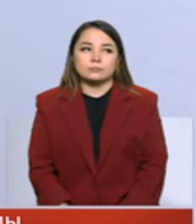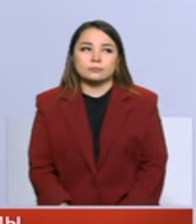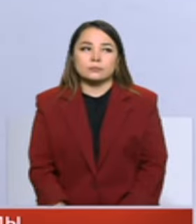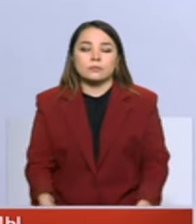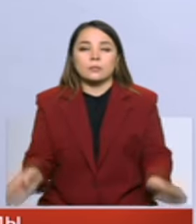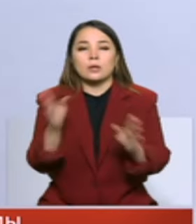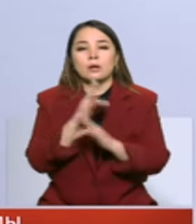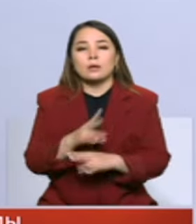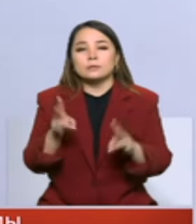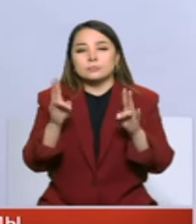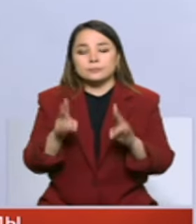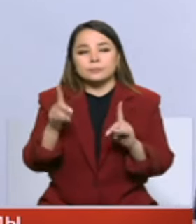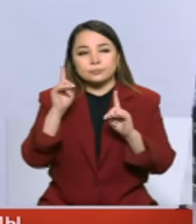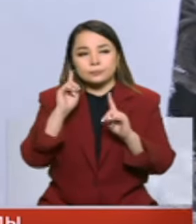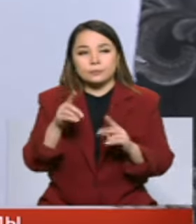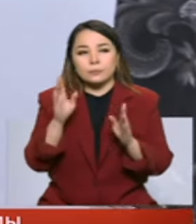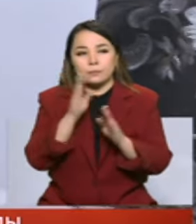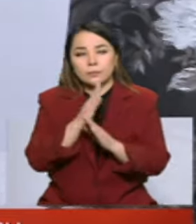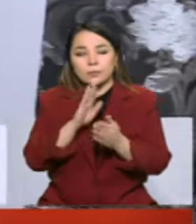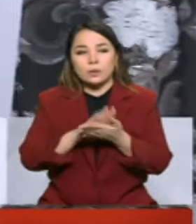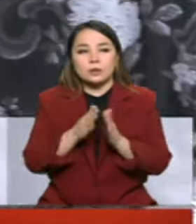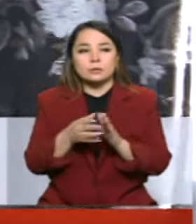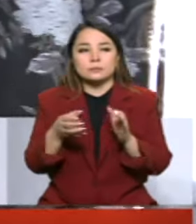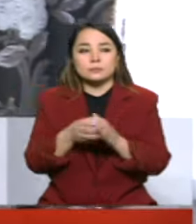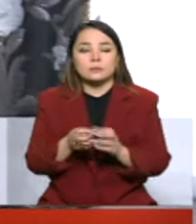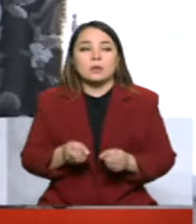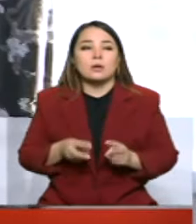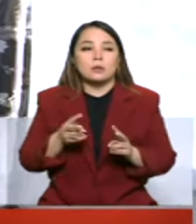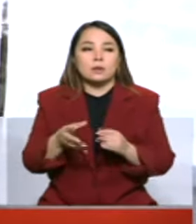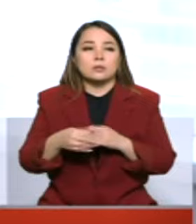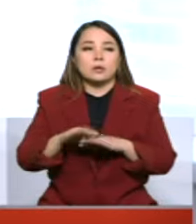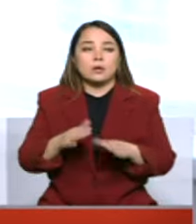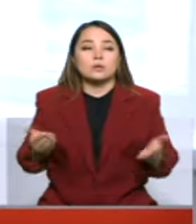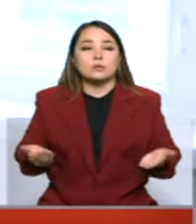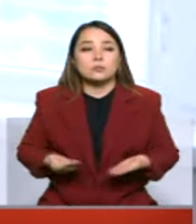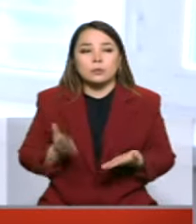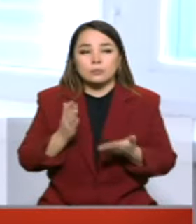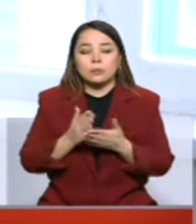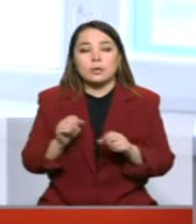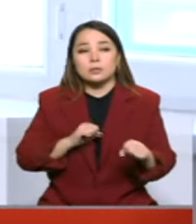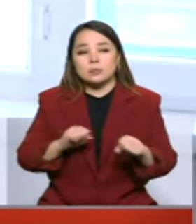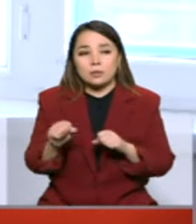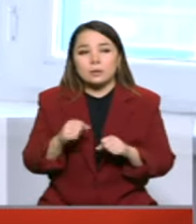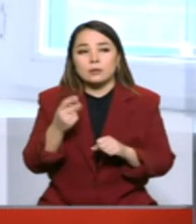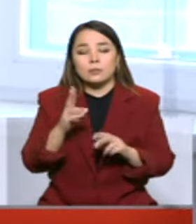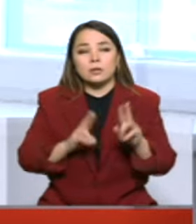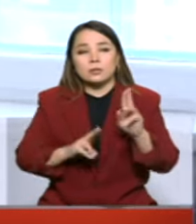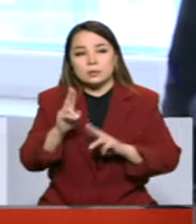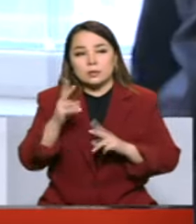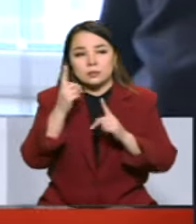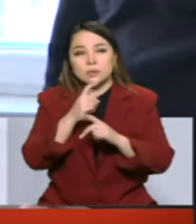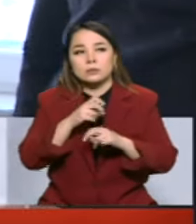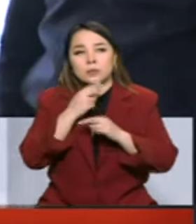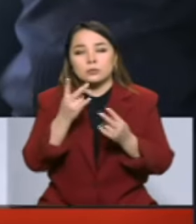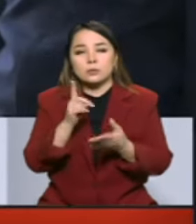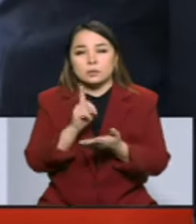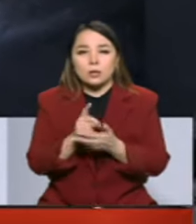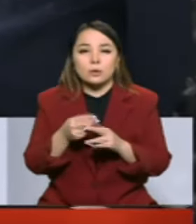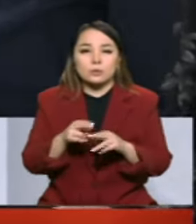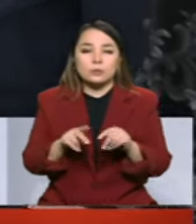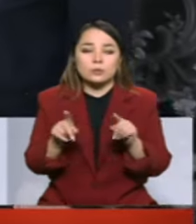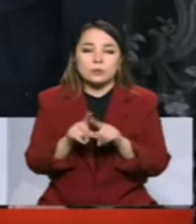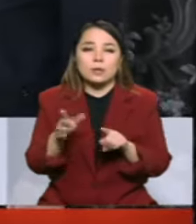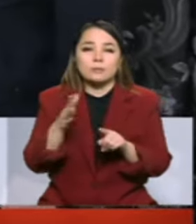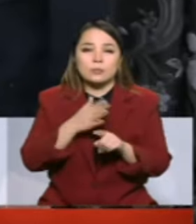Табиғи апат айтып келмейді, егер сіз сейсмикалық тұрғыда қауіпті аймақтың тұрғыны болсаңыз, жер сілкінген уақытта бірнеше қағиданы ескергеніңіз жөн. Бұл